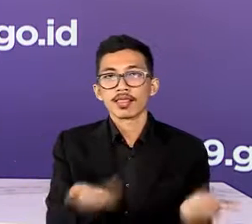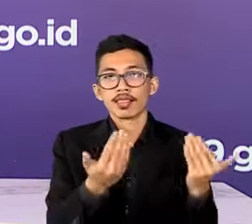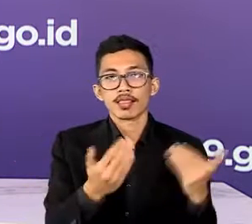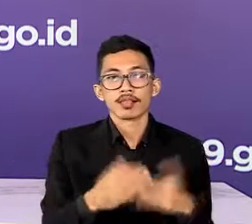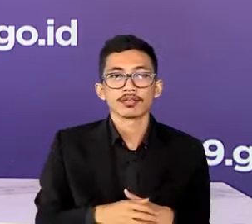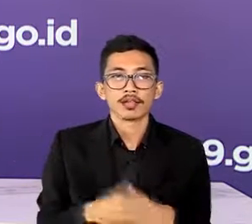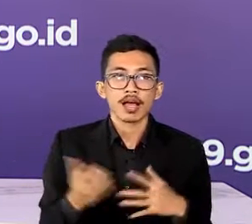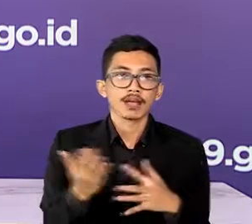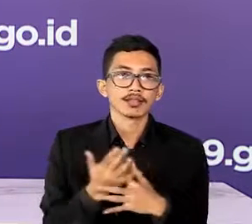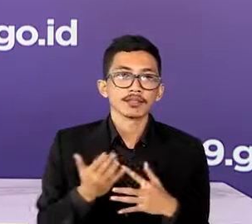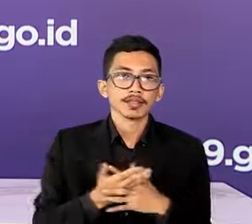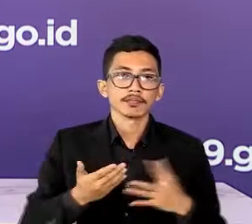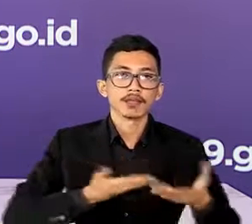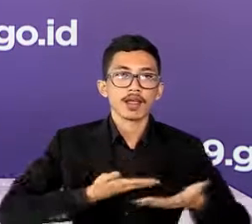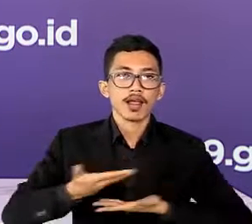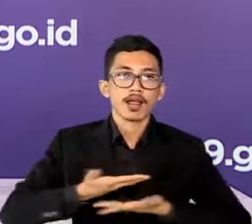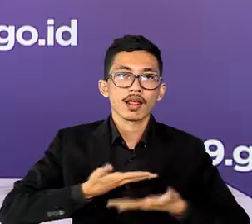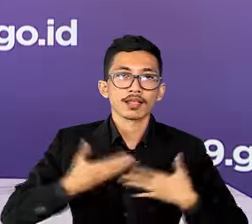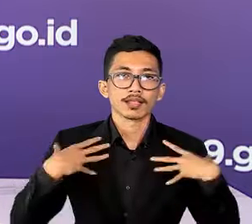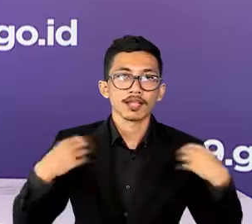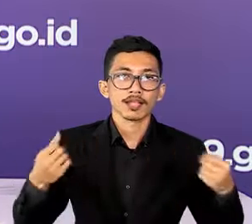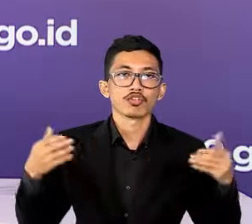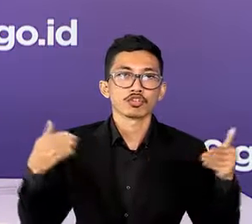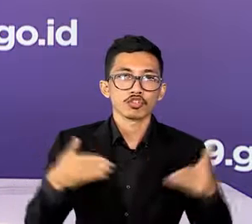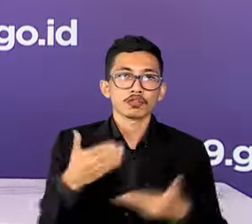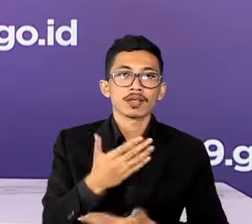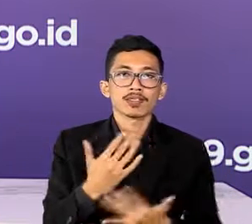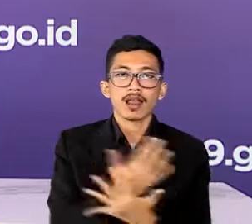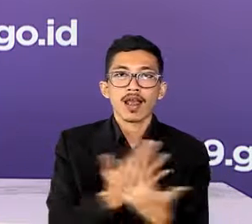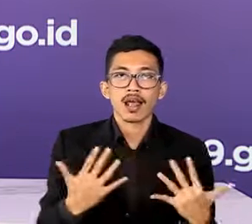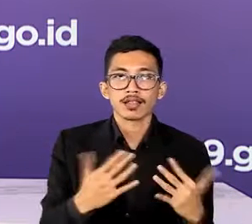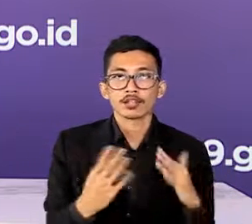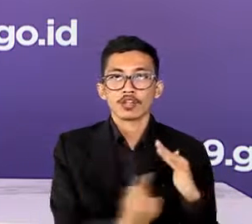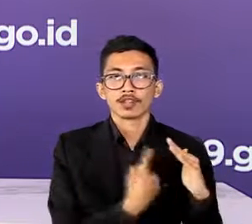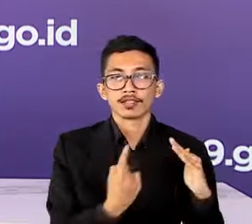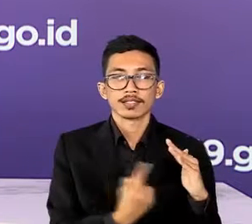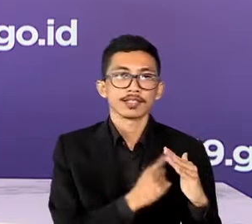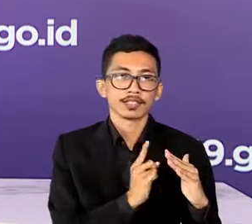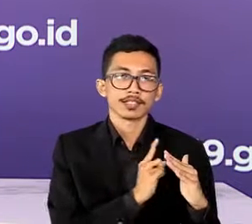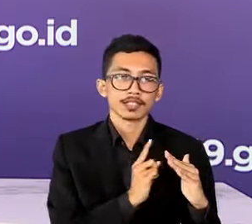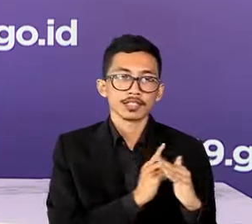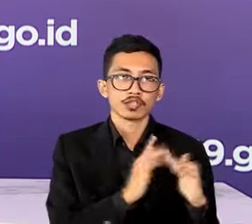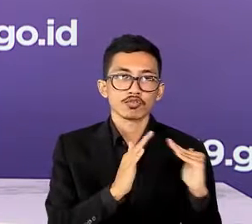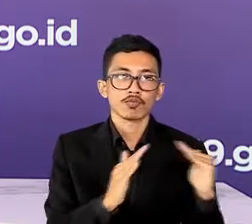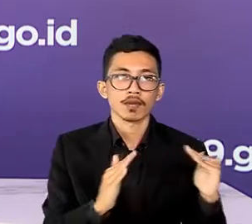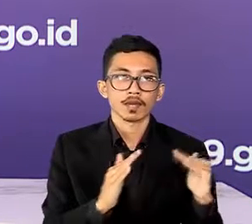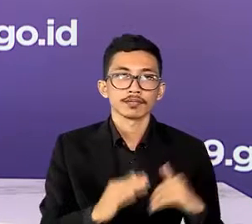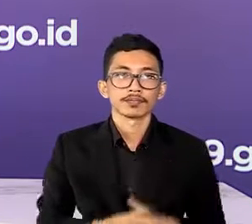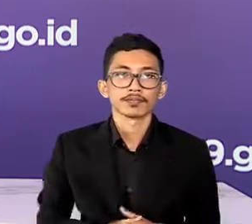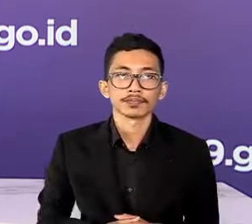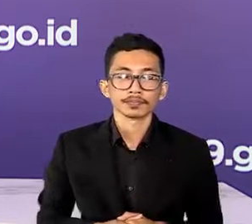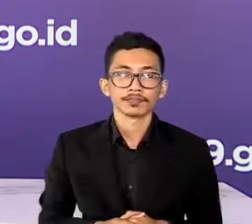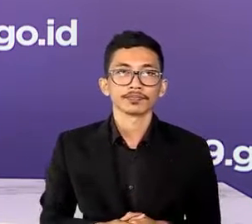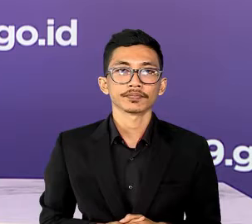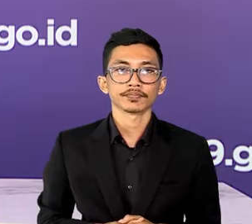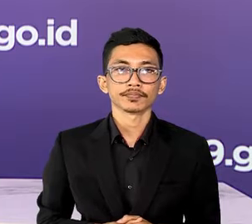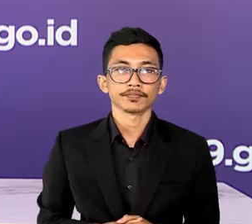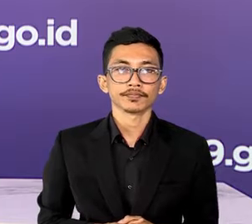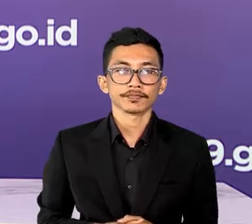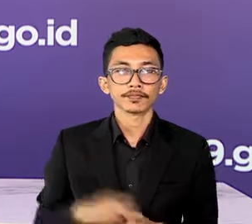akses pelayanan kesehatan bagi masyarakat yang harus melakukan isolasi Mandiri di rumah namun Kembali saya